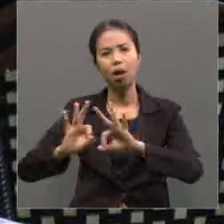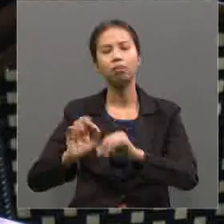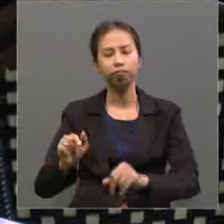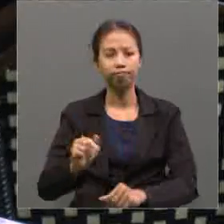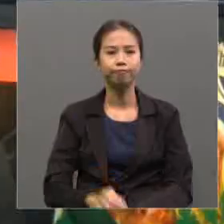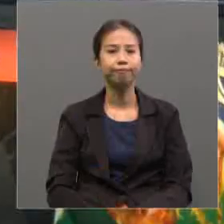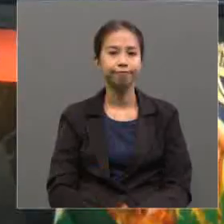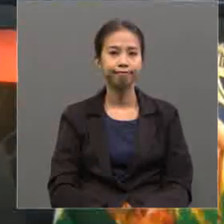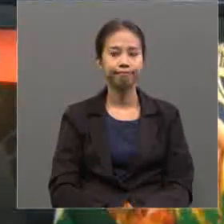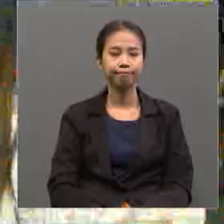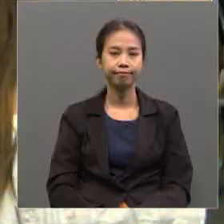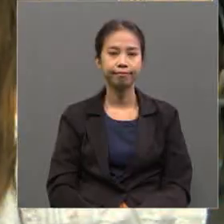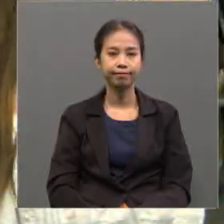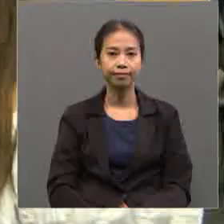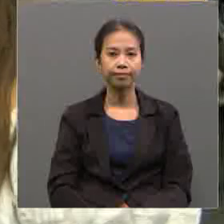ค่ะ